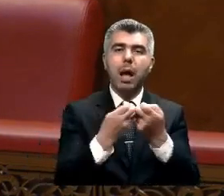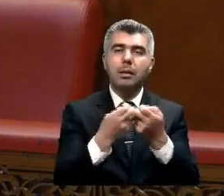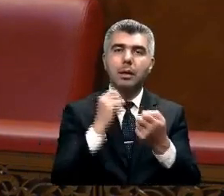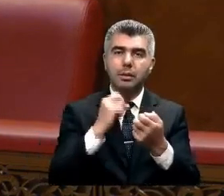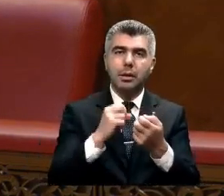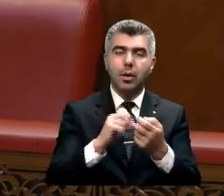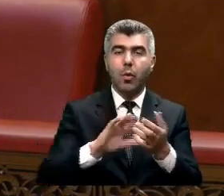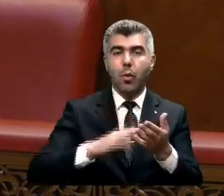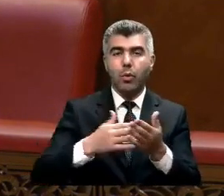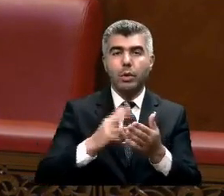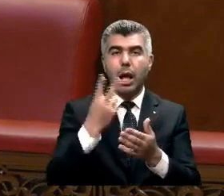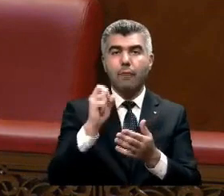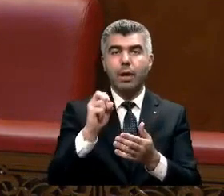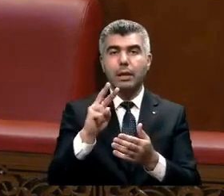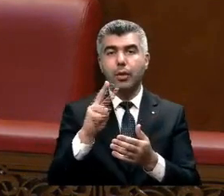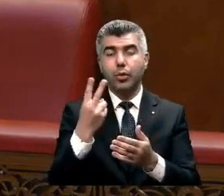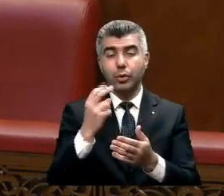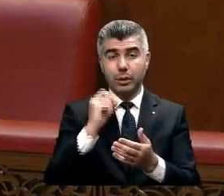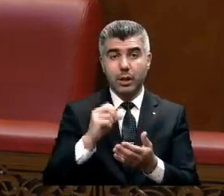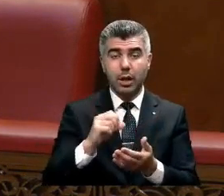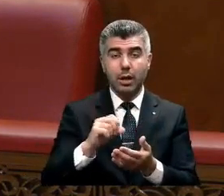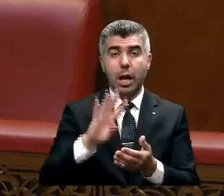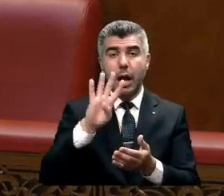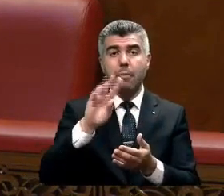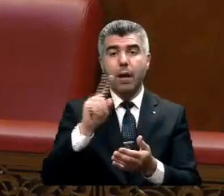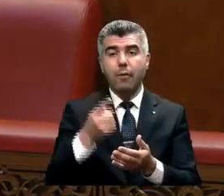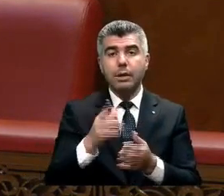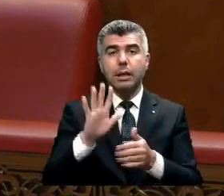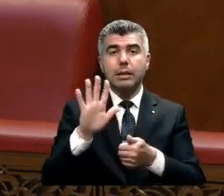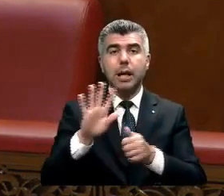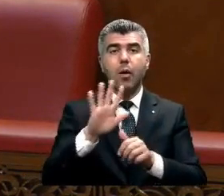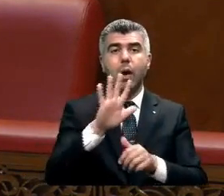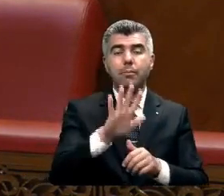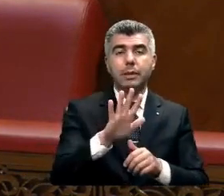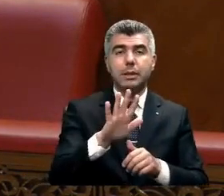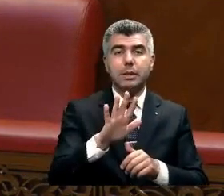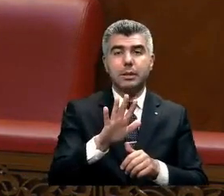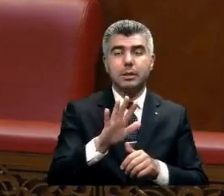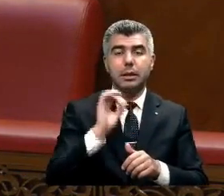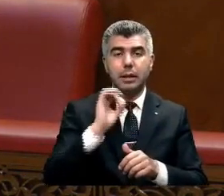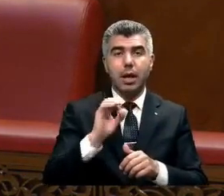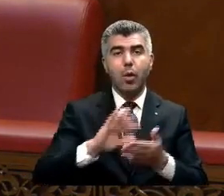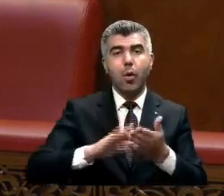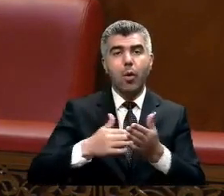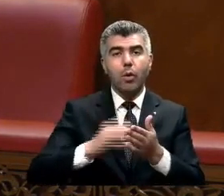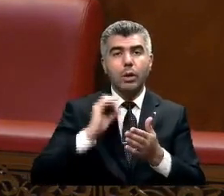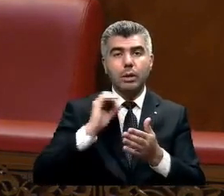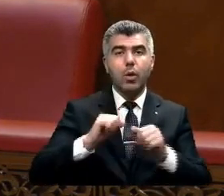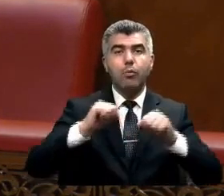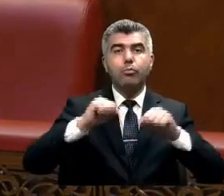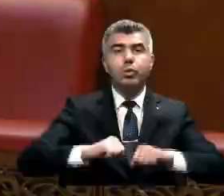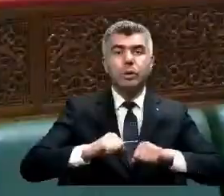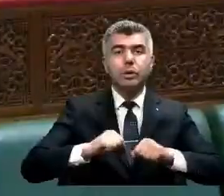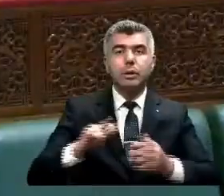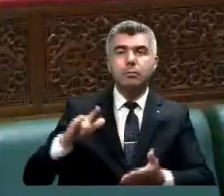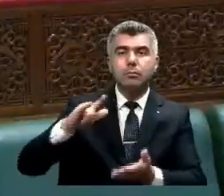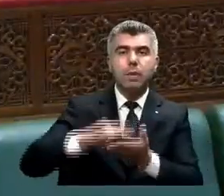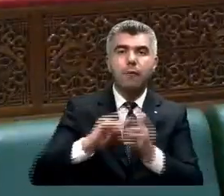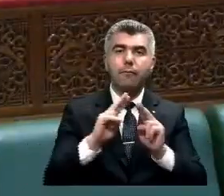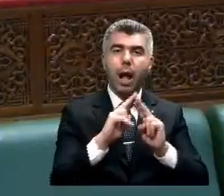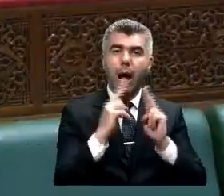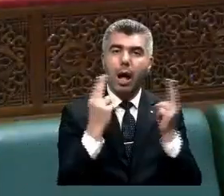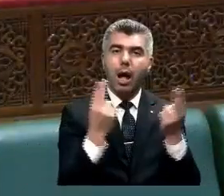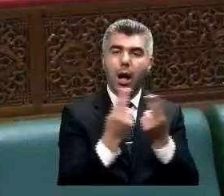خلال الربع الاخير من سنه 22 على نقطه 4.56 على خمسه في استطلاع الجوده للمجلس الدولي للمطارات